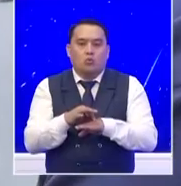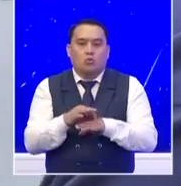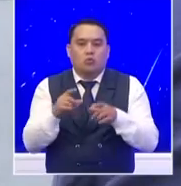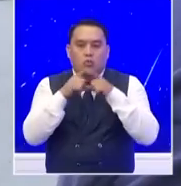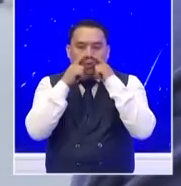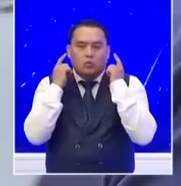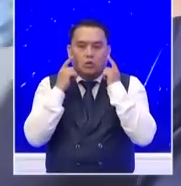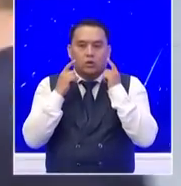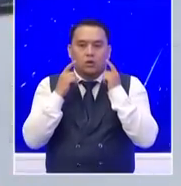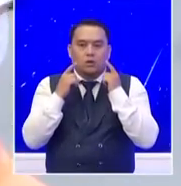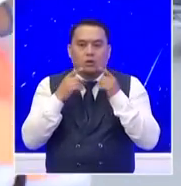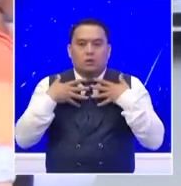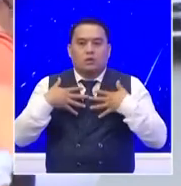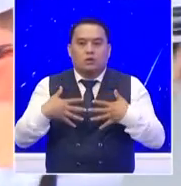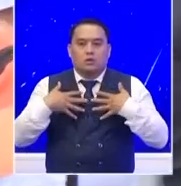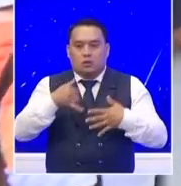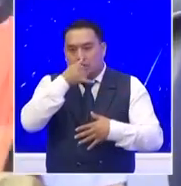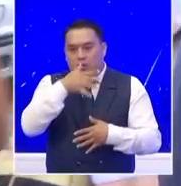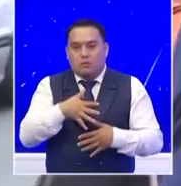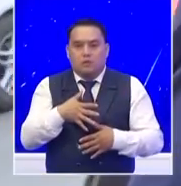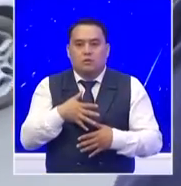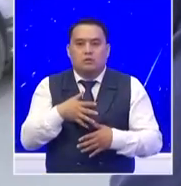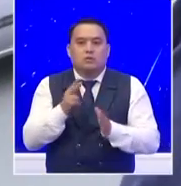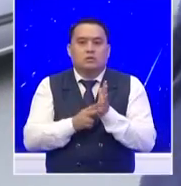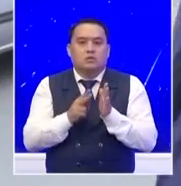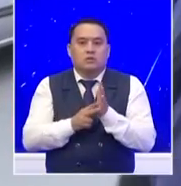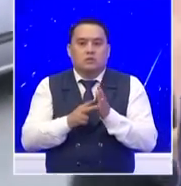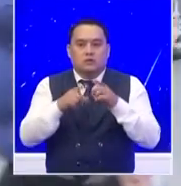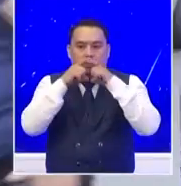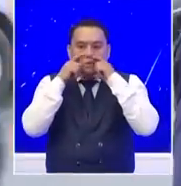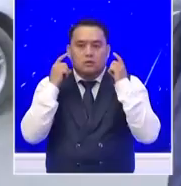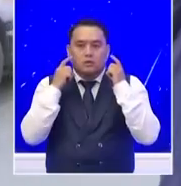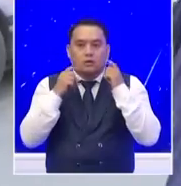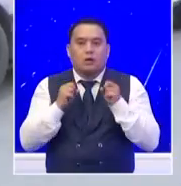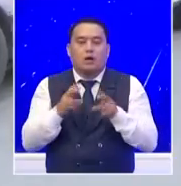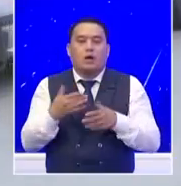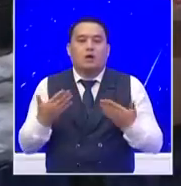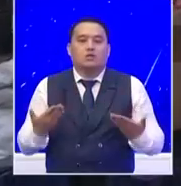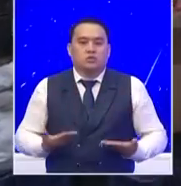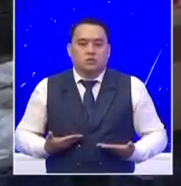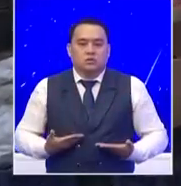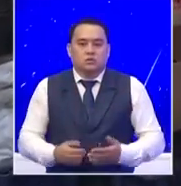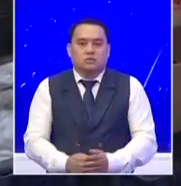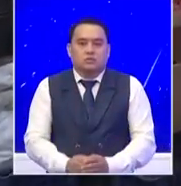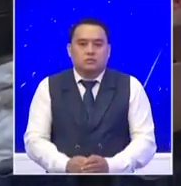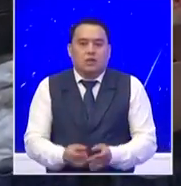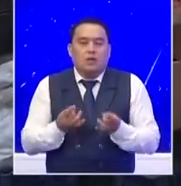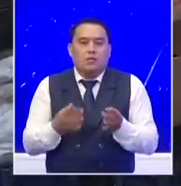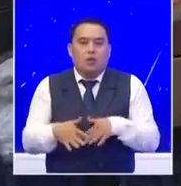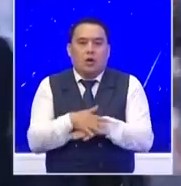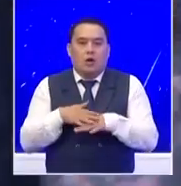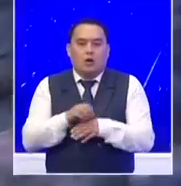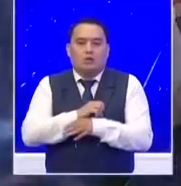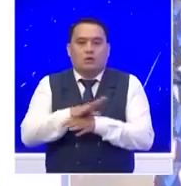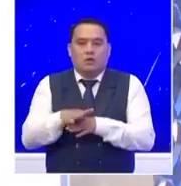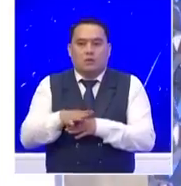Маска қалтада тұншық бетеміз, 80-ге келіп аузымды тұмылдырық деп қойса, қалай өмір сүресің? Қарапайым халық